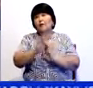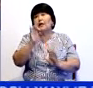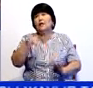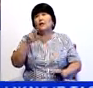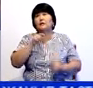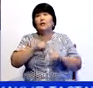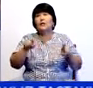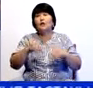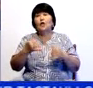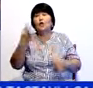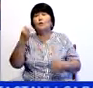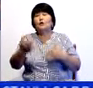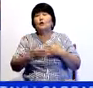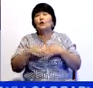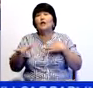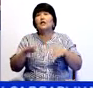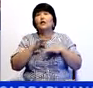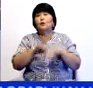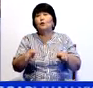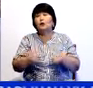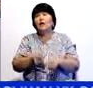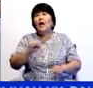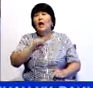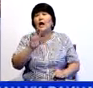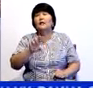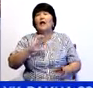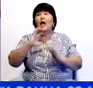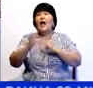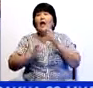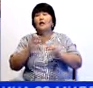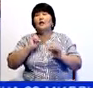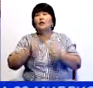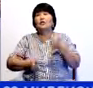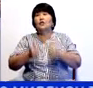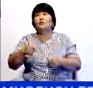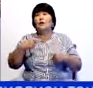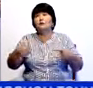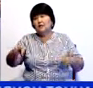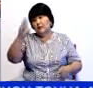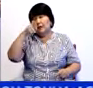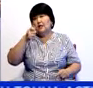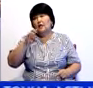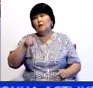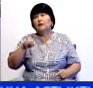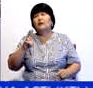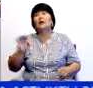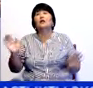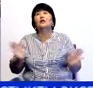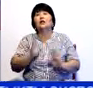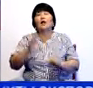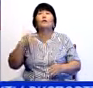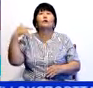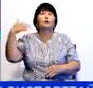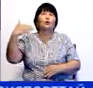насихаттау мақсатында 500-ге жуық шара өткізілген және Азия әлем чемпионаттарында бірнеше рет мемлекеттік гимн шырқалып, ту көкке